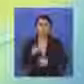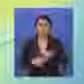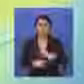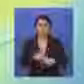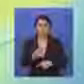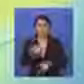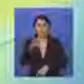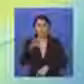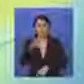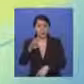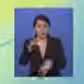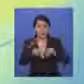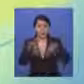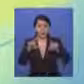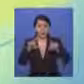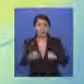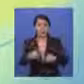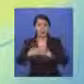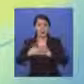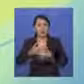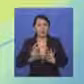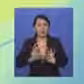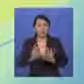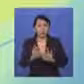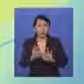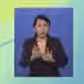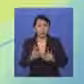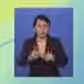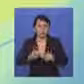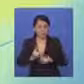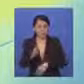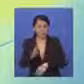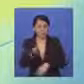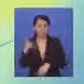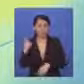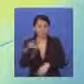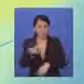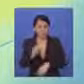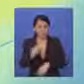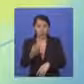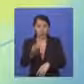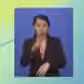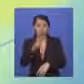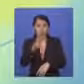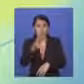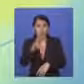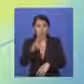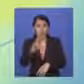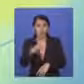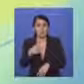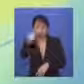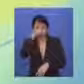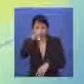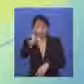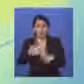Келер жылы квазимемлекеттік субъектілерін құруға жарияланған мораторий ұзартылады. Бұл туралы президент Қасым Жомарт Тоқаев Алтын Сапа